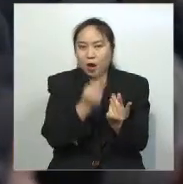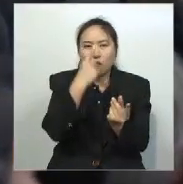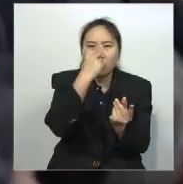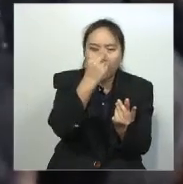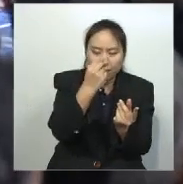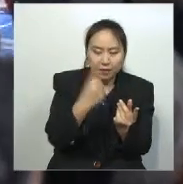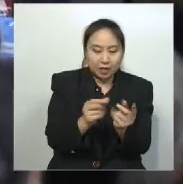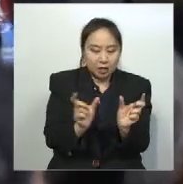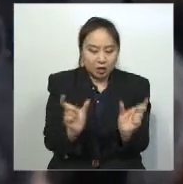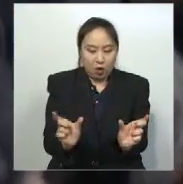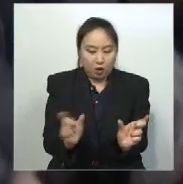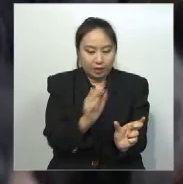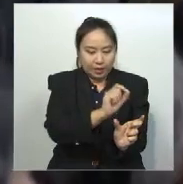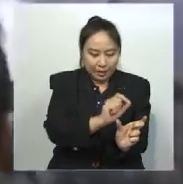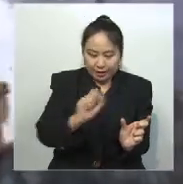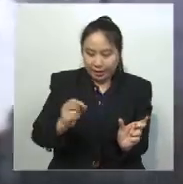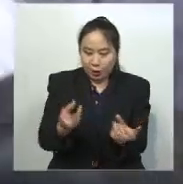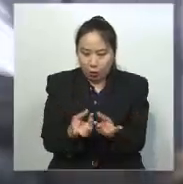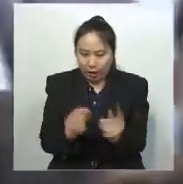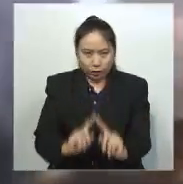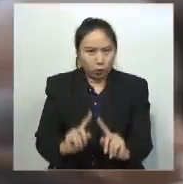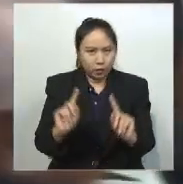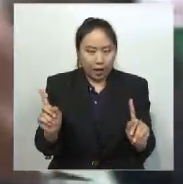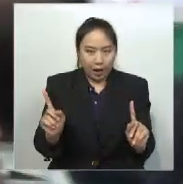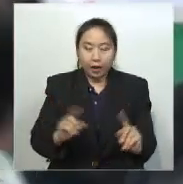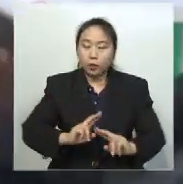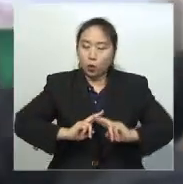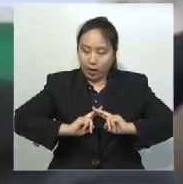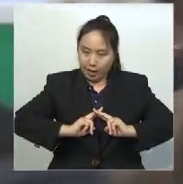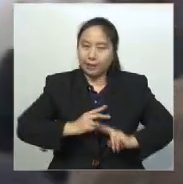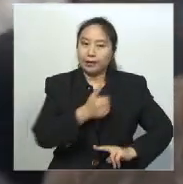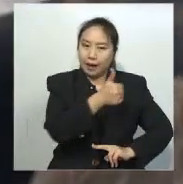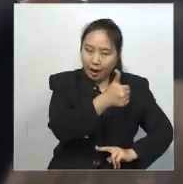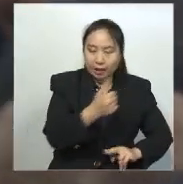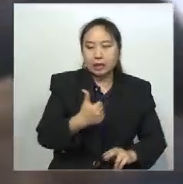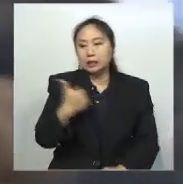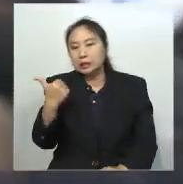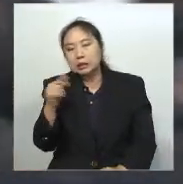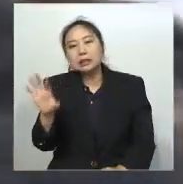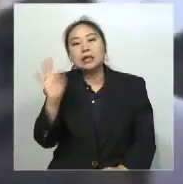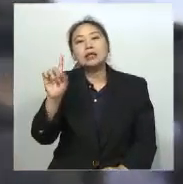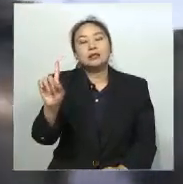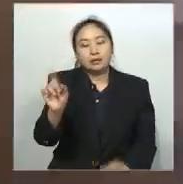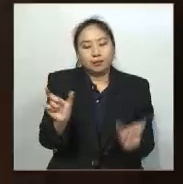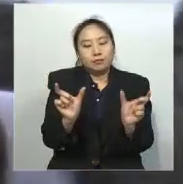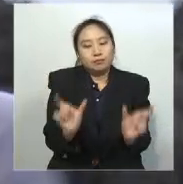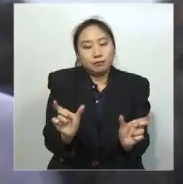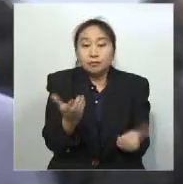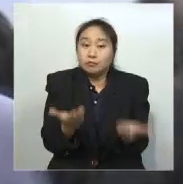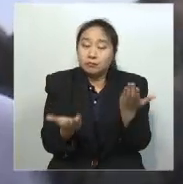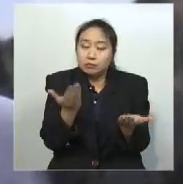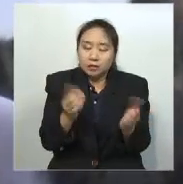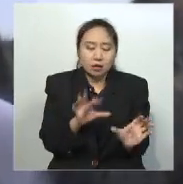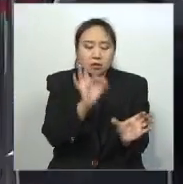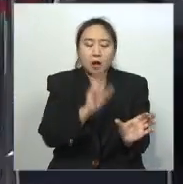ครที่มี2ช่องด้วยตัวเลขที่ต่างกันโดยสามารถเลือกตัวเอง1หมายเลขและผู้อื่นอีก1หมายเลขนะคะหรือจะเลือกเพีย